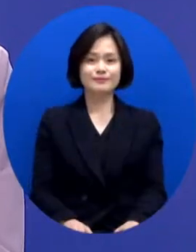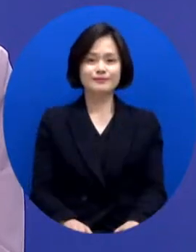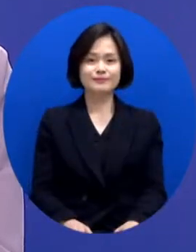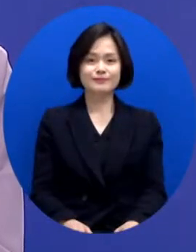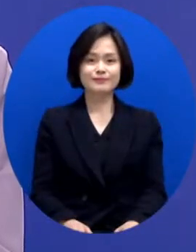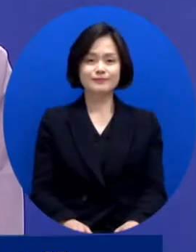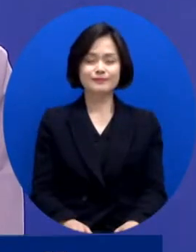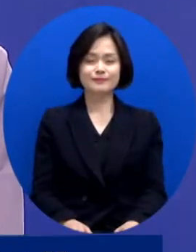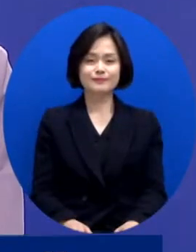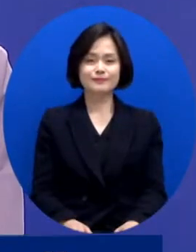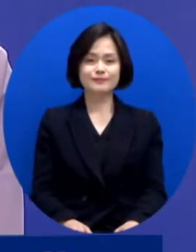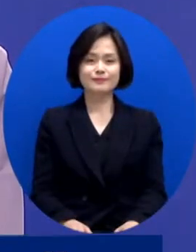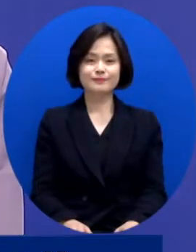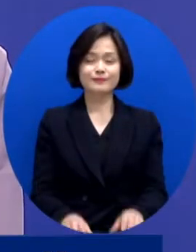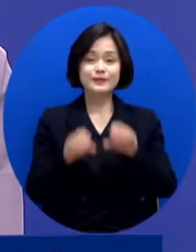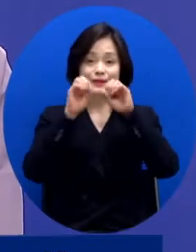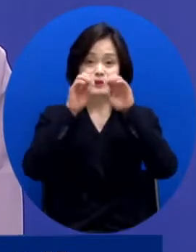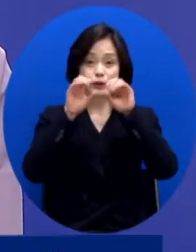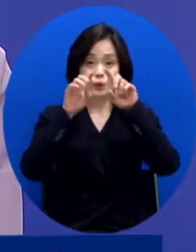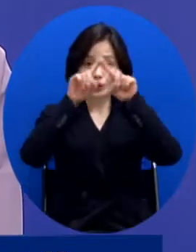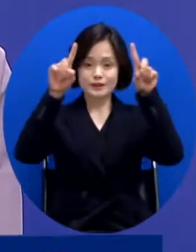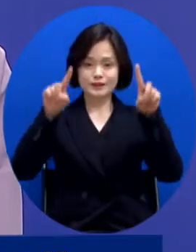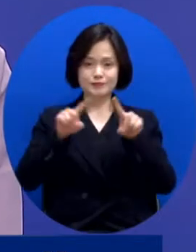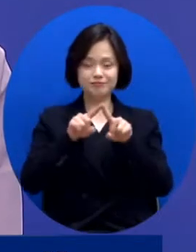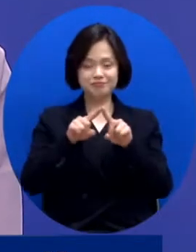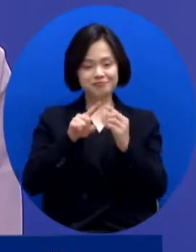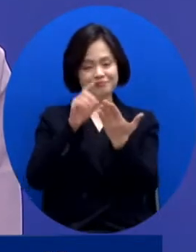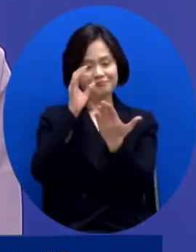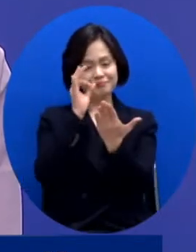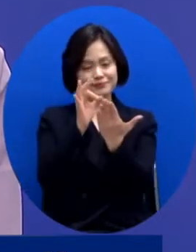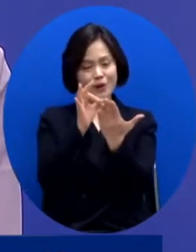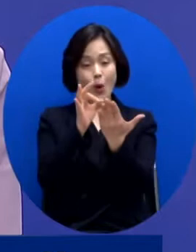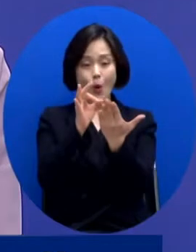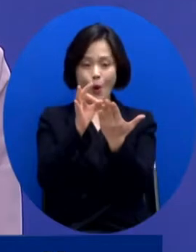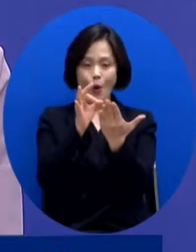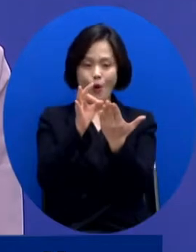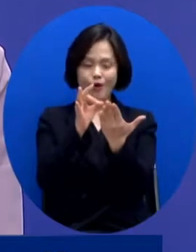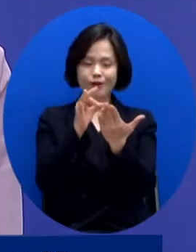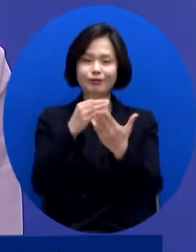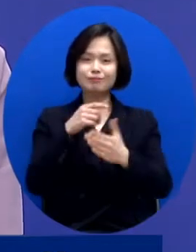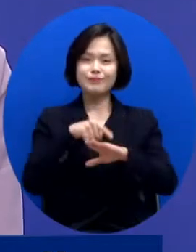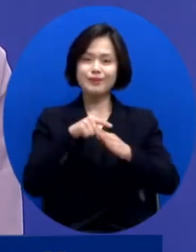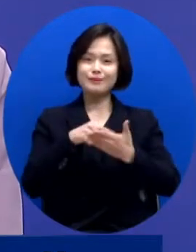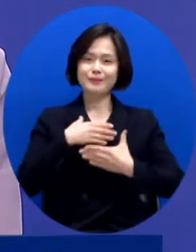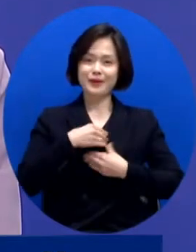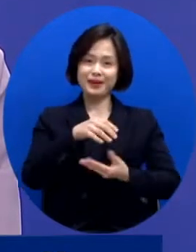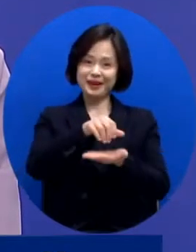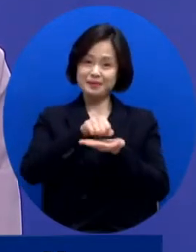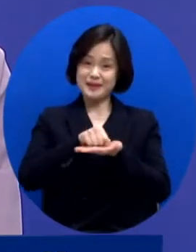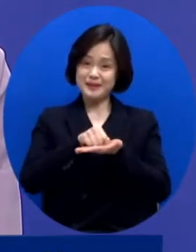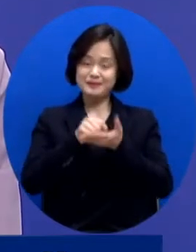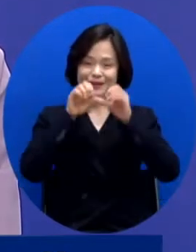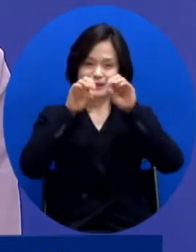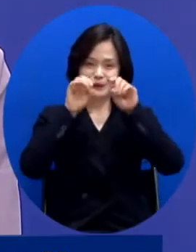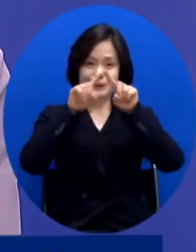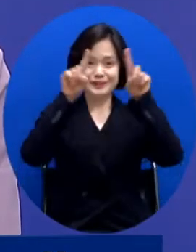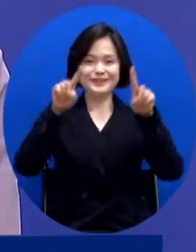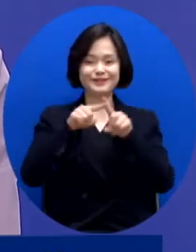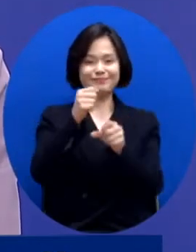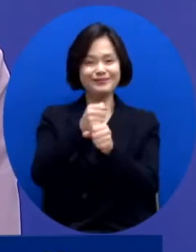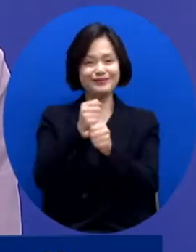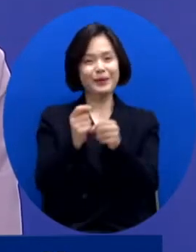사람들에게 보다 더 친근하게 다가갈 수 있도록 하는 특별한 전도지가 나왔습니다. 코로나로 전도가 더 어려워진